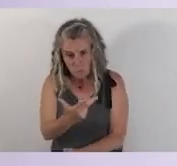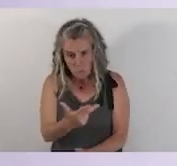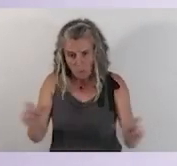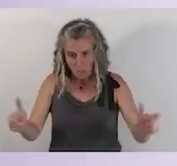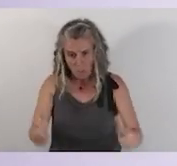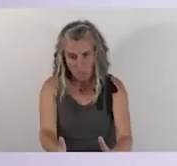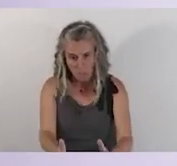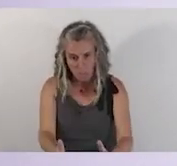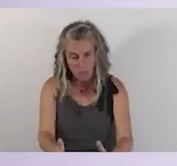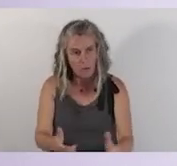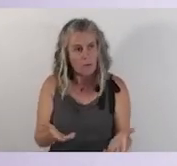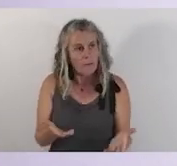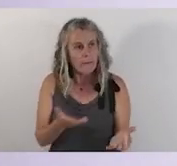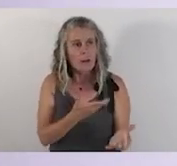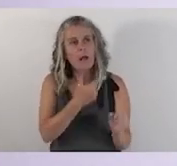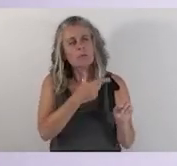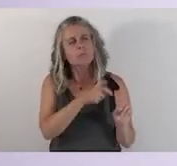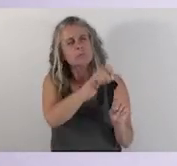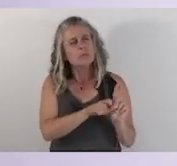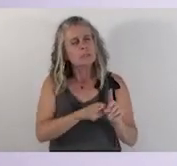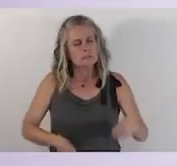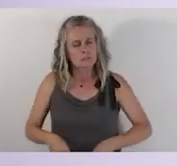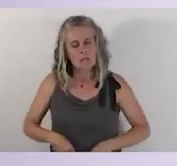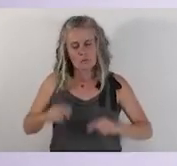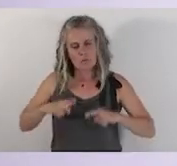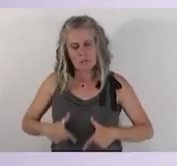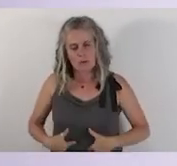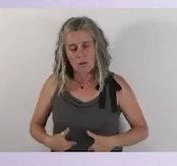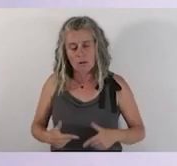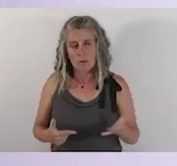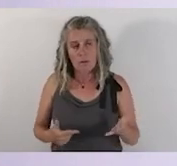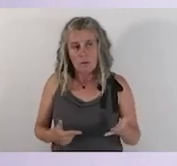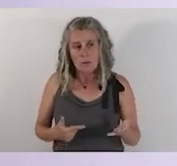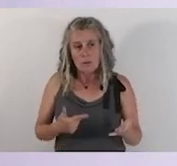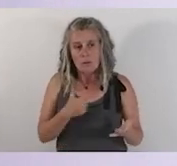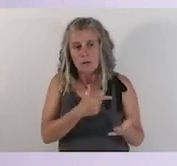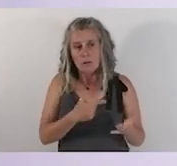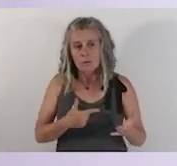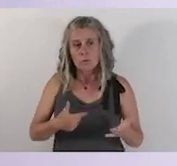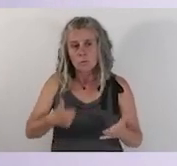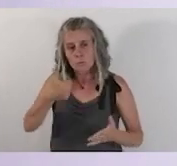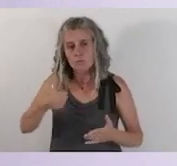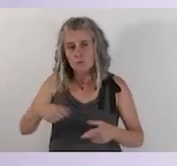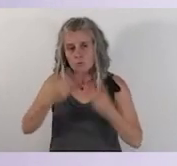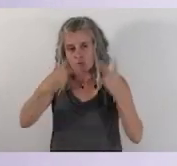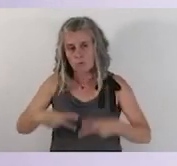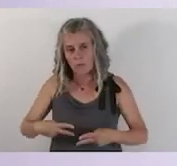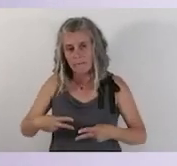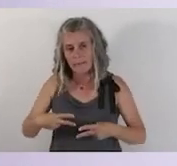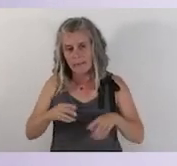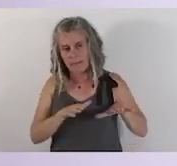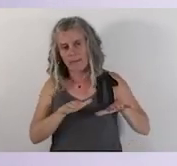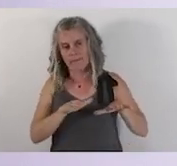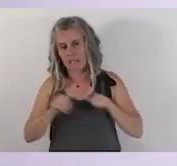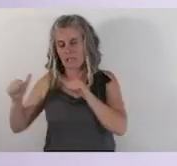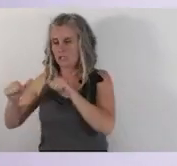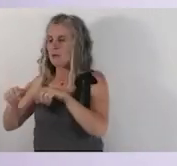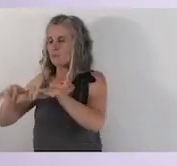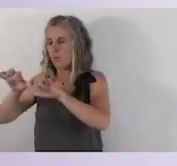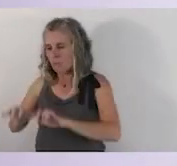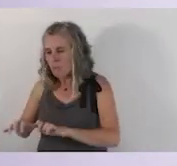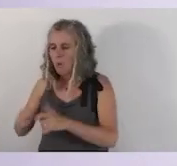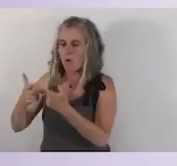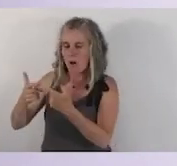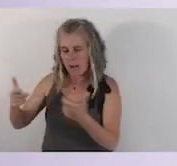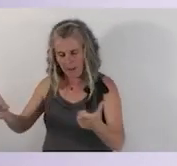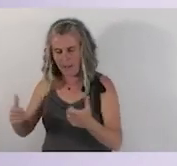directeur de l'école n'a plus qu'une journée de décharge sur 3 semaines. Du coup, à partir de là, qui va vouloir être directeur dans ces conditions?